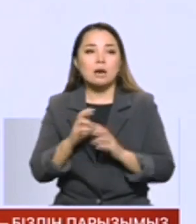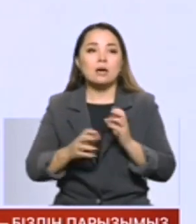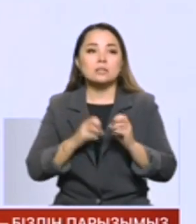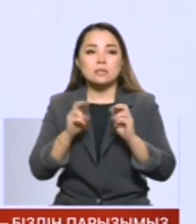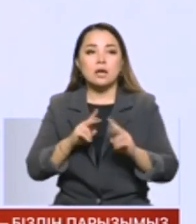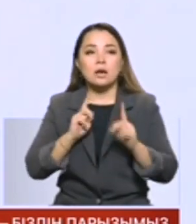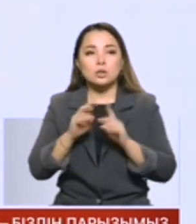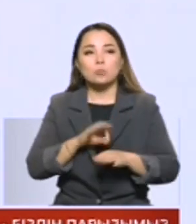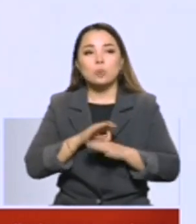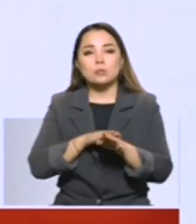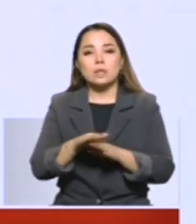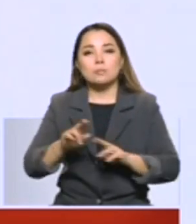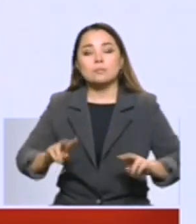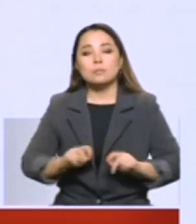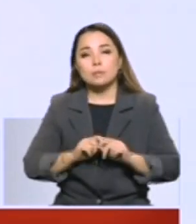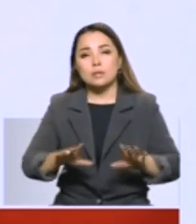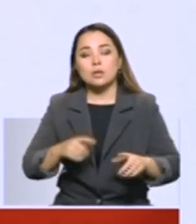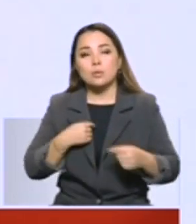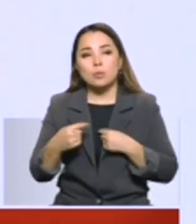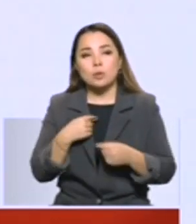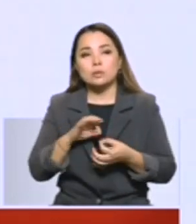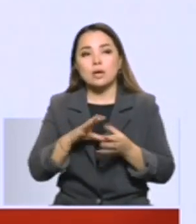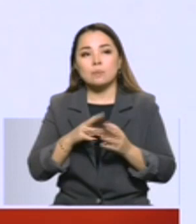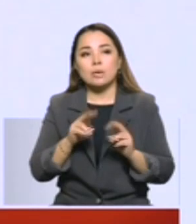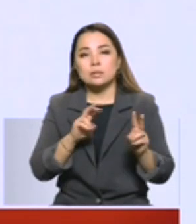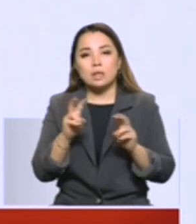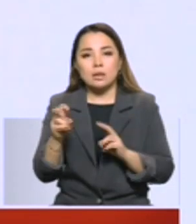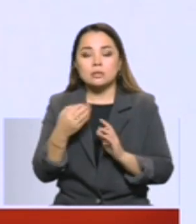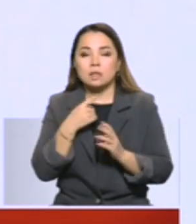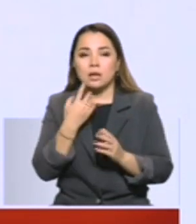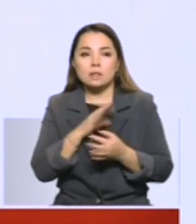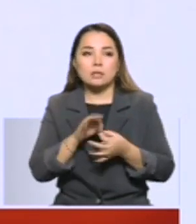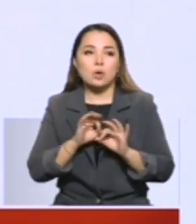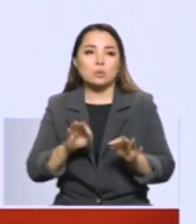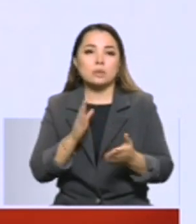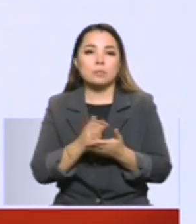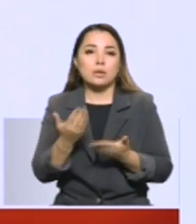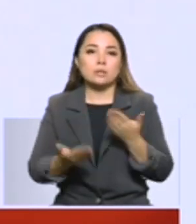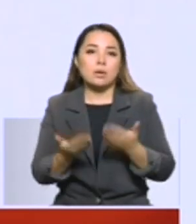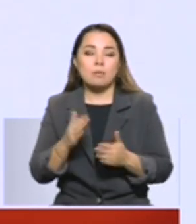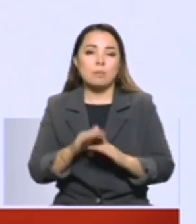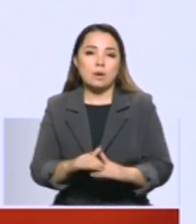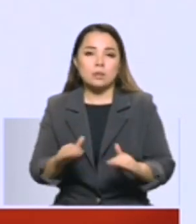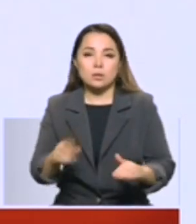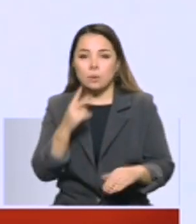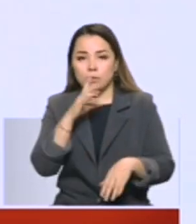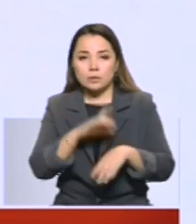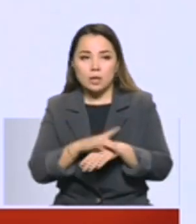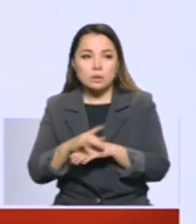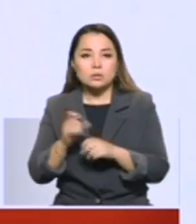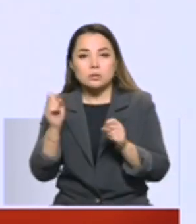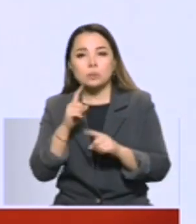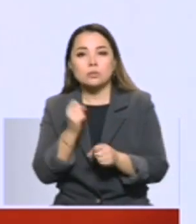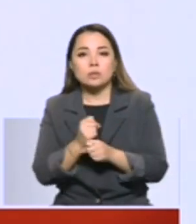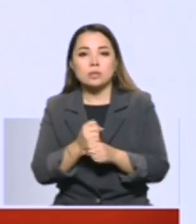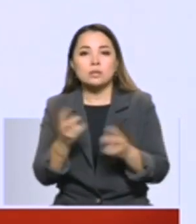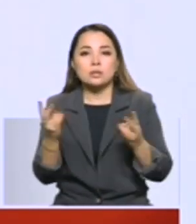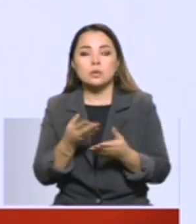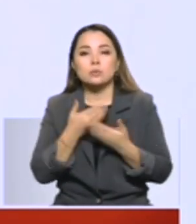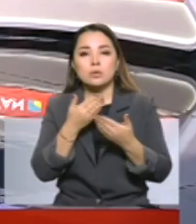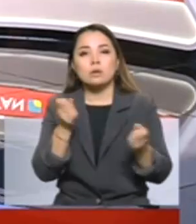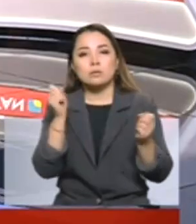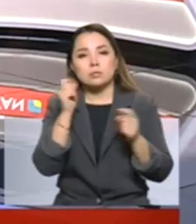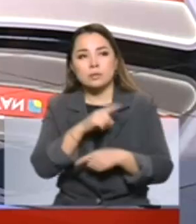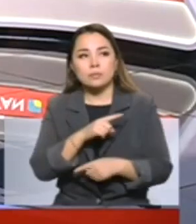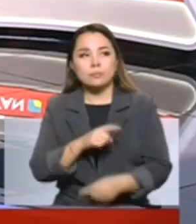ғылыми конференцияда мектептегі зорлық-зомбылық тақырыбы аясында дәріс өткізген болатын. Егер баладан буллинг белгілері байқалса, не істеу керек? Сұрап